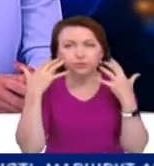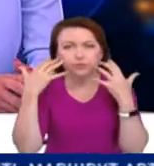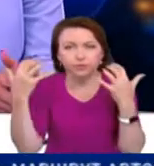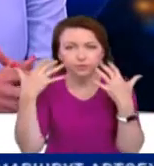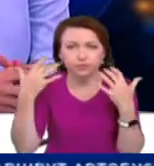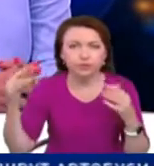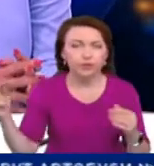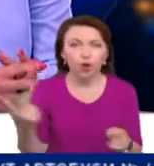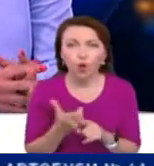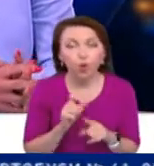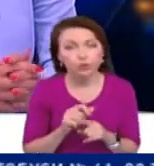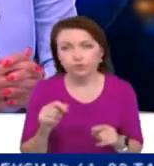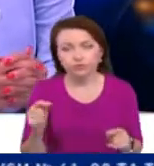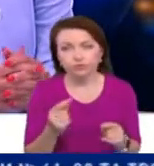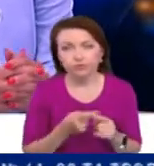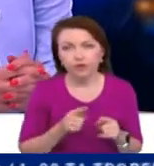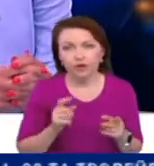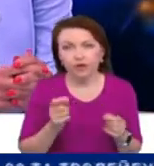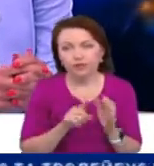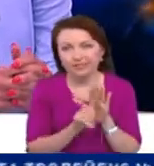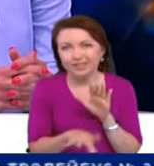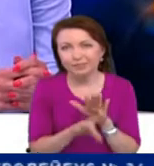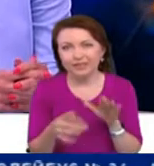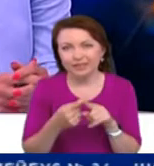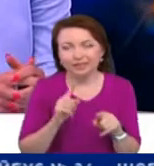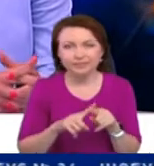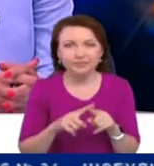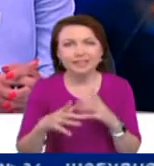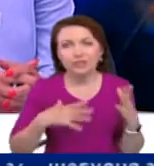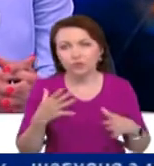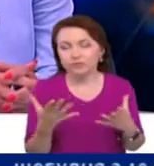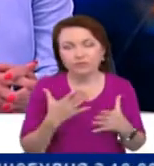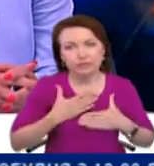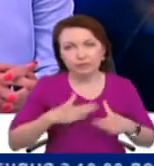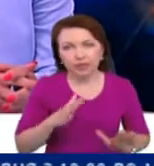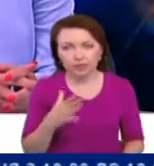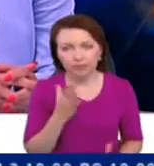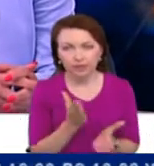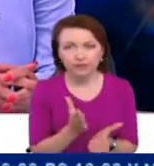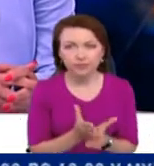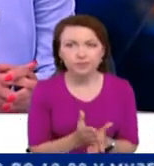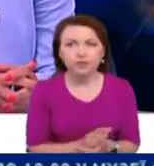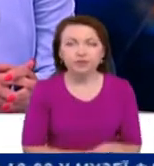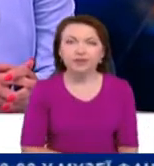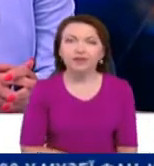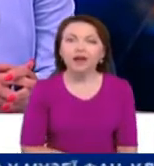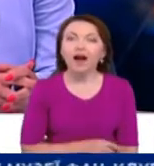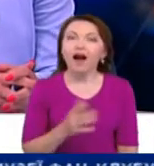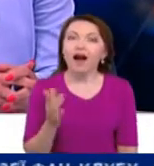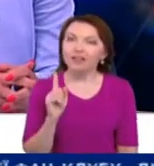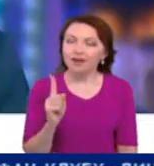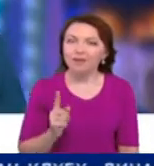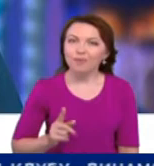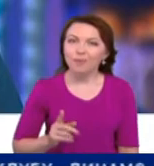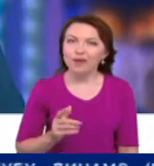Да, ужасно один. Громко гудят, и было, конечно, не очень приятно там находиться. Але момент гордості за країну, що ми